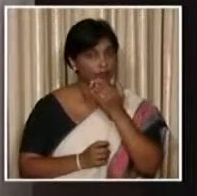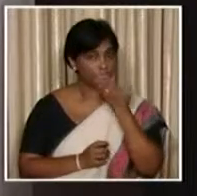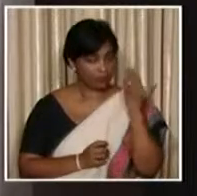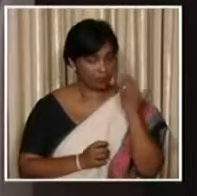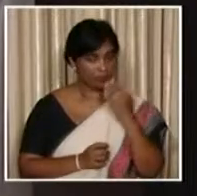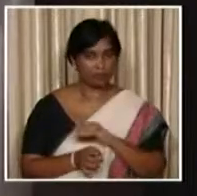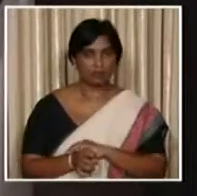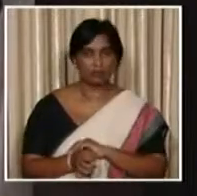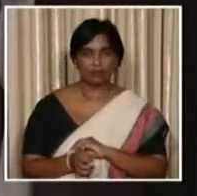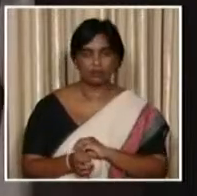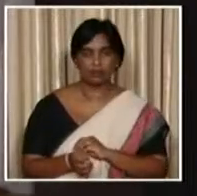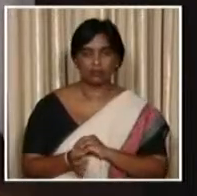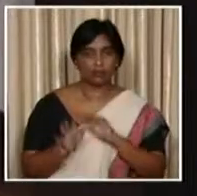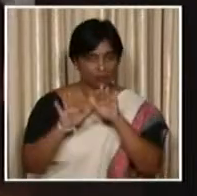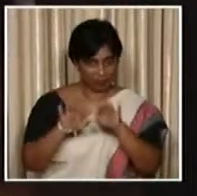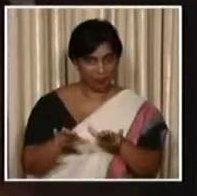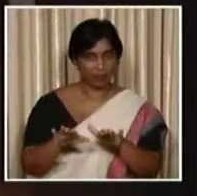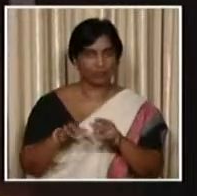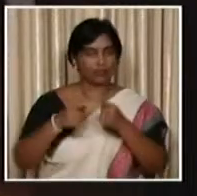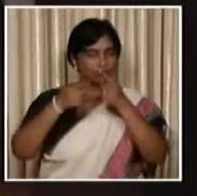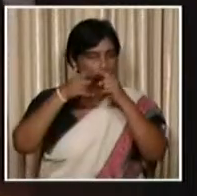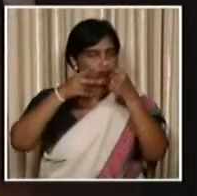නම් රැඳීන්න